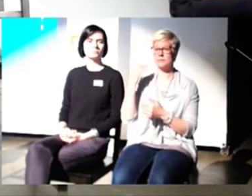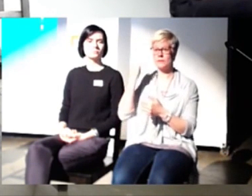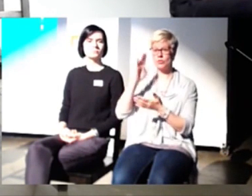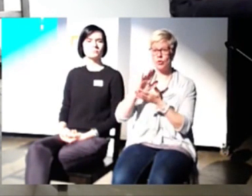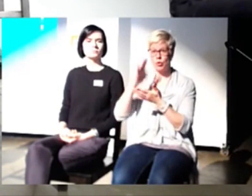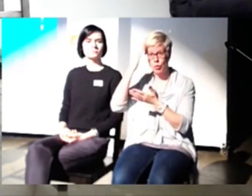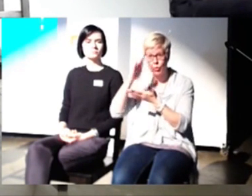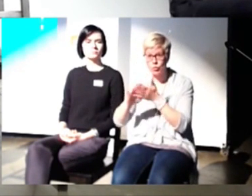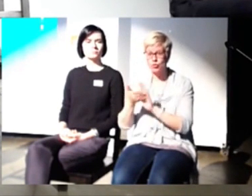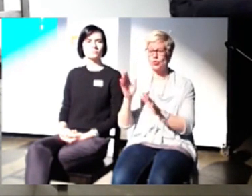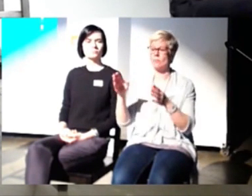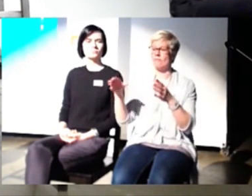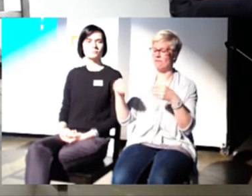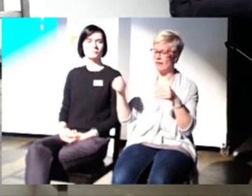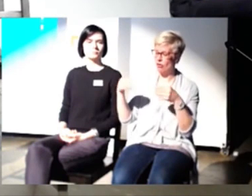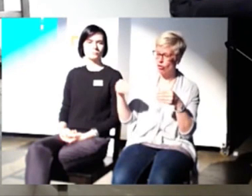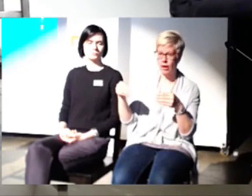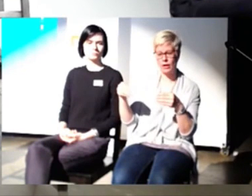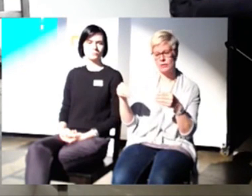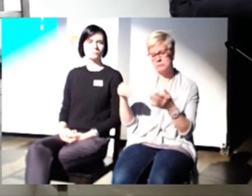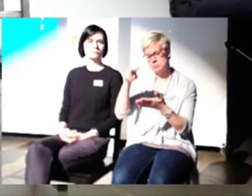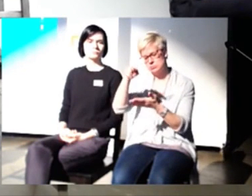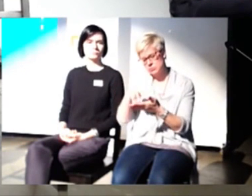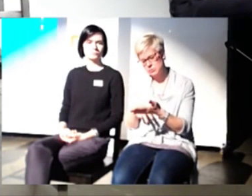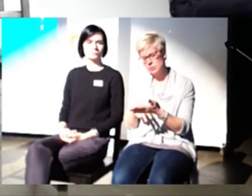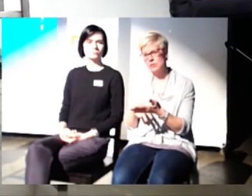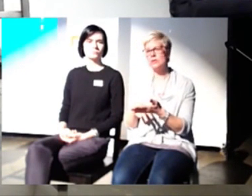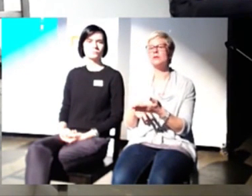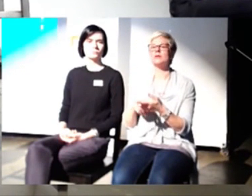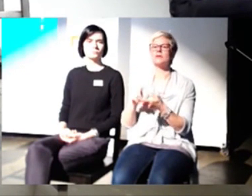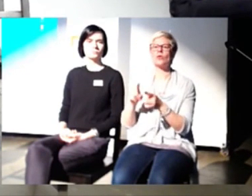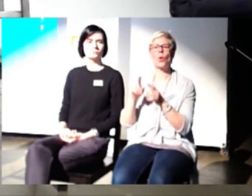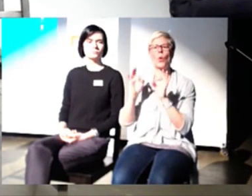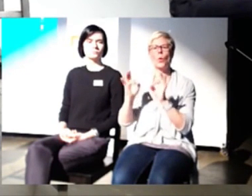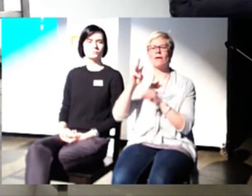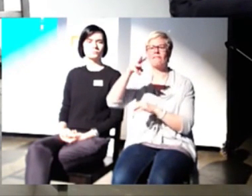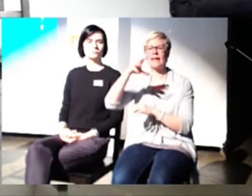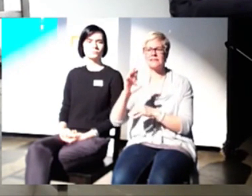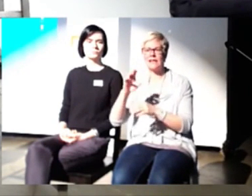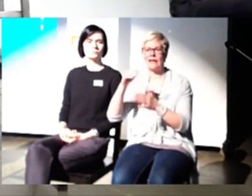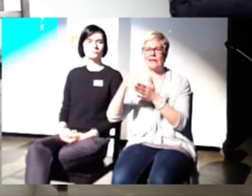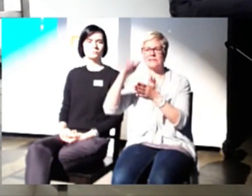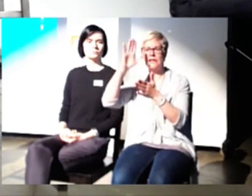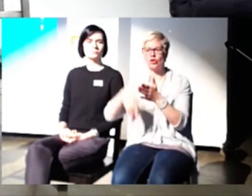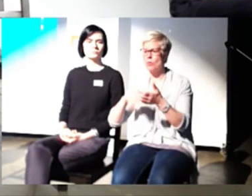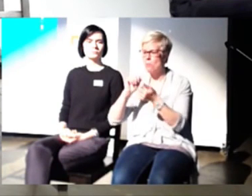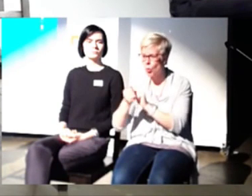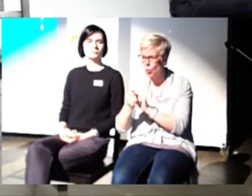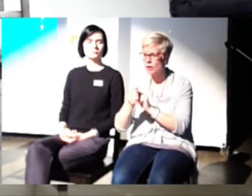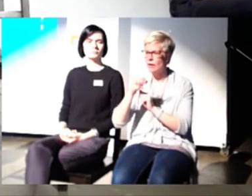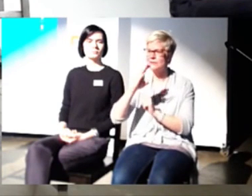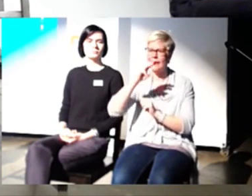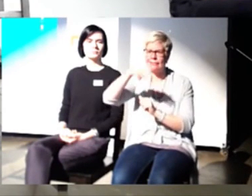tällaiseen vihkoseen, missä oli kovasti näitä, että esimerkiksi kun muutat WC:n esteettömäksi ja siellä on kovasti senttimääriä ja muuta,